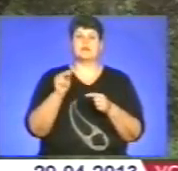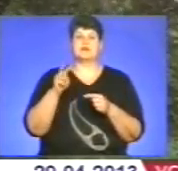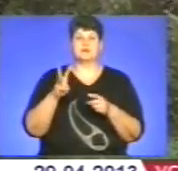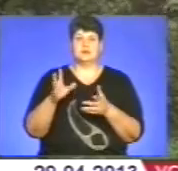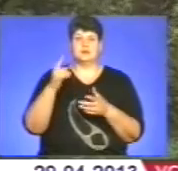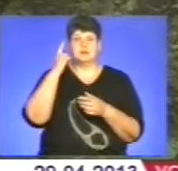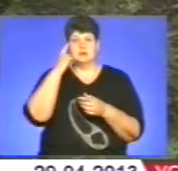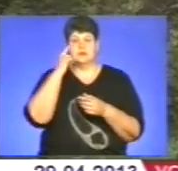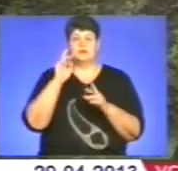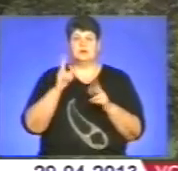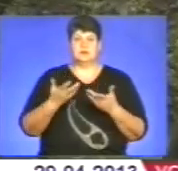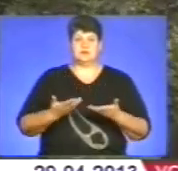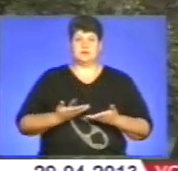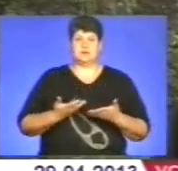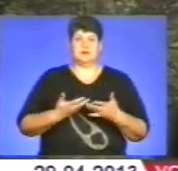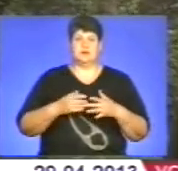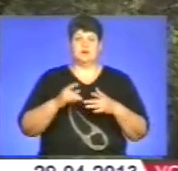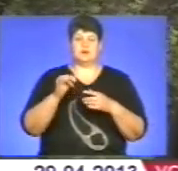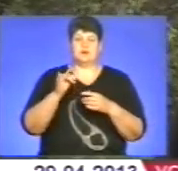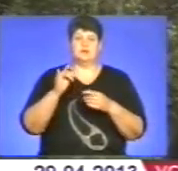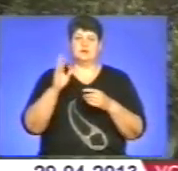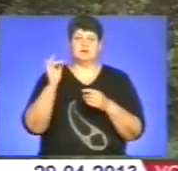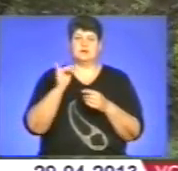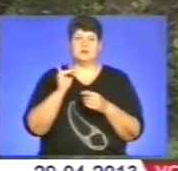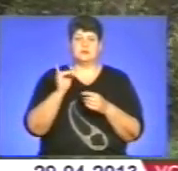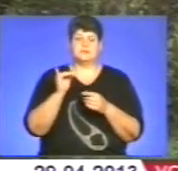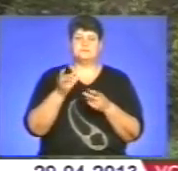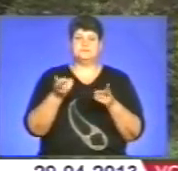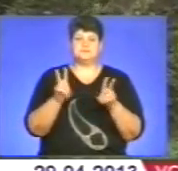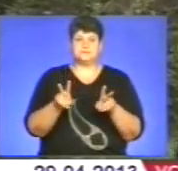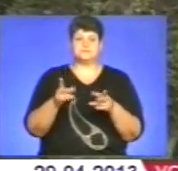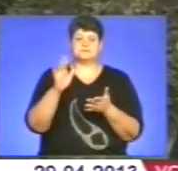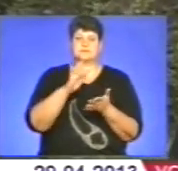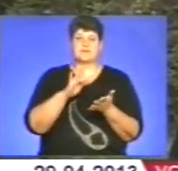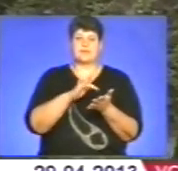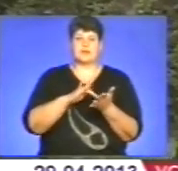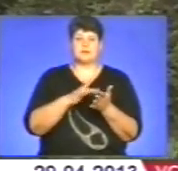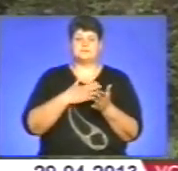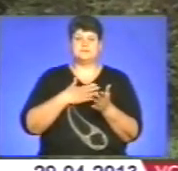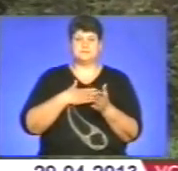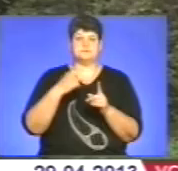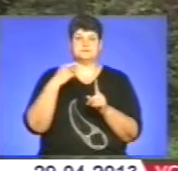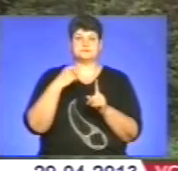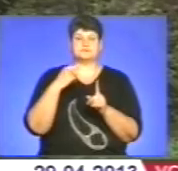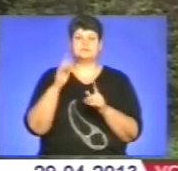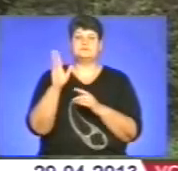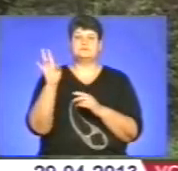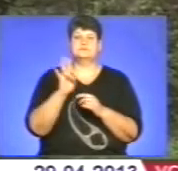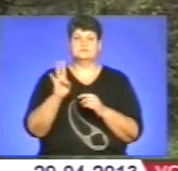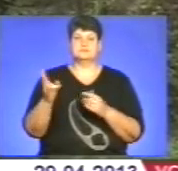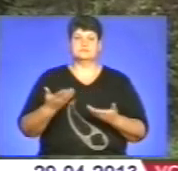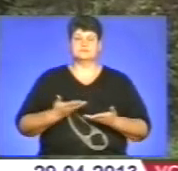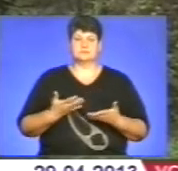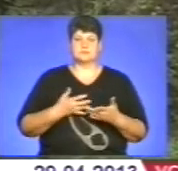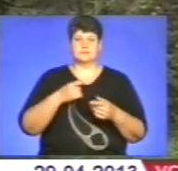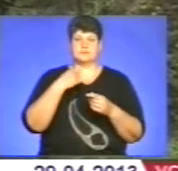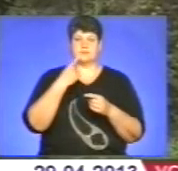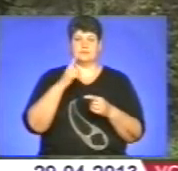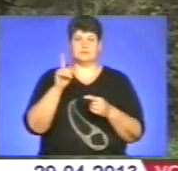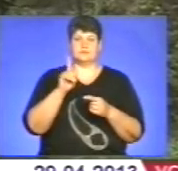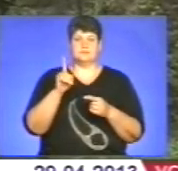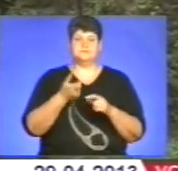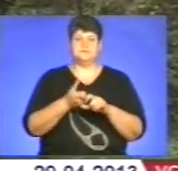принципі, як жити, тому що постать Ісуса Христа була, є і залишається центром нашого християнського життя. І саме патріарх наголошує, що